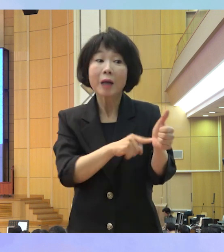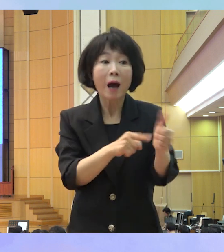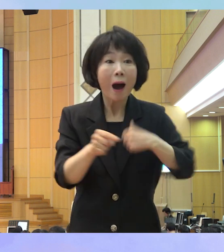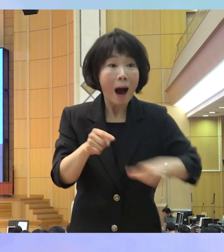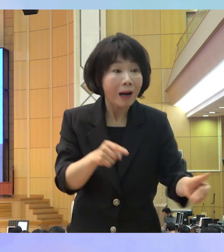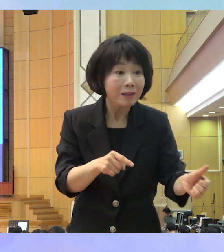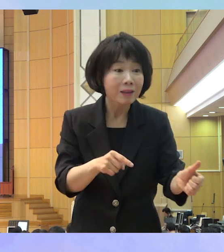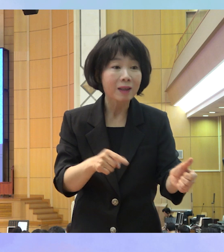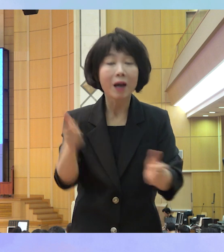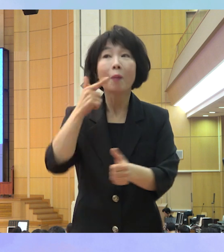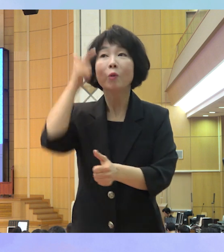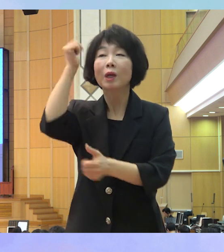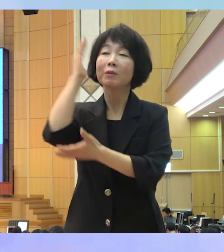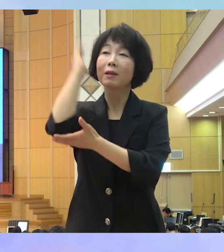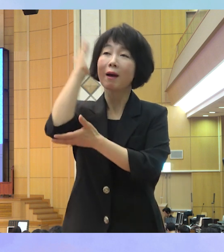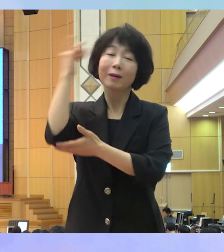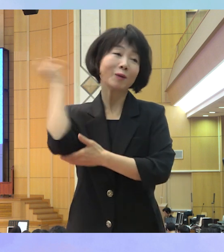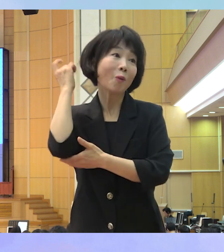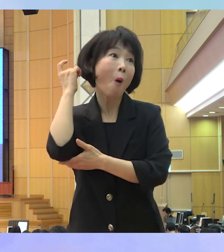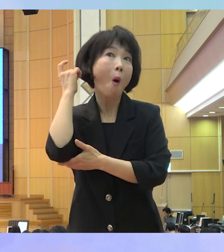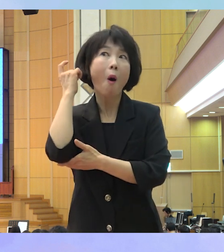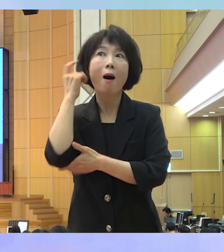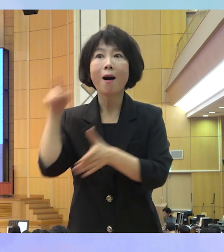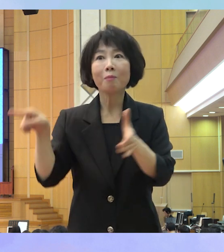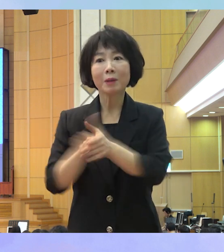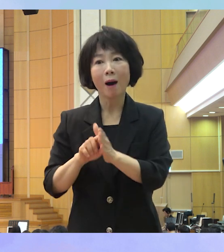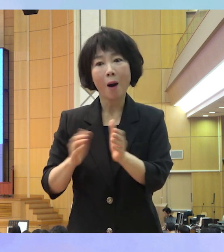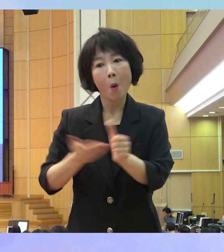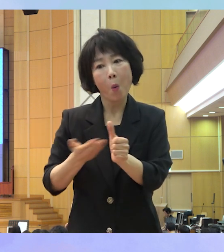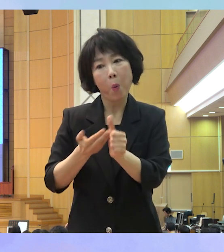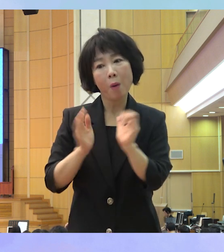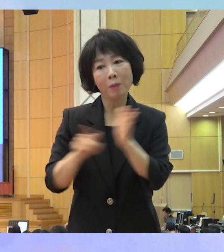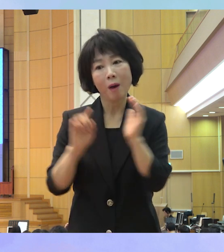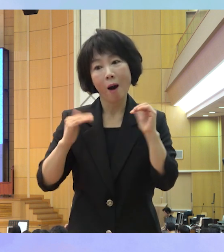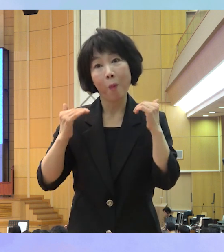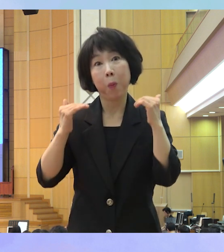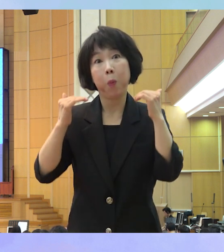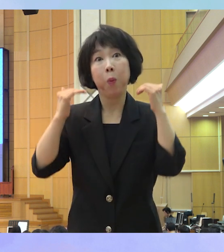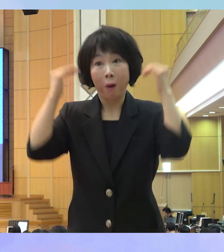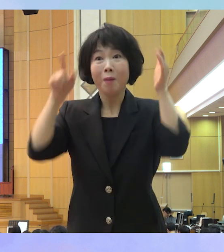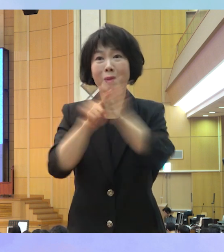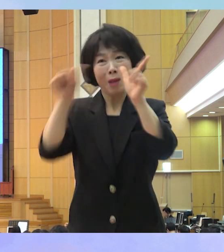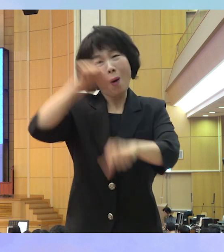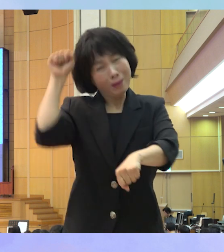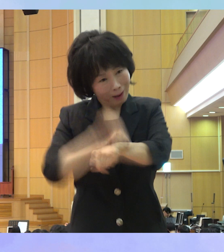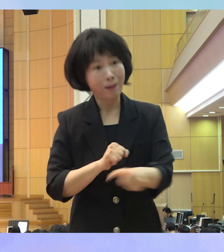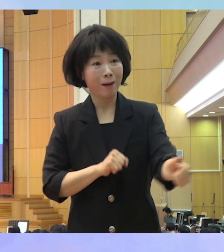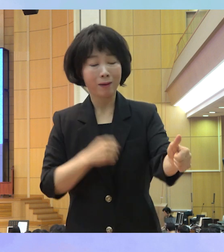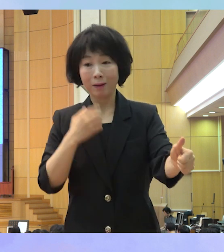참 열심히 하게 돼서 요즘에 자녀만 보면 그렇게 기쁠 수가 없대요.